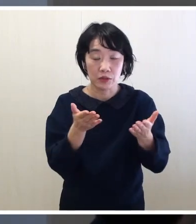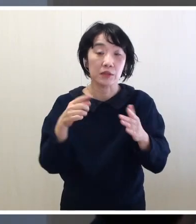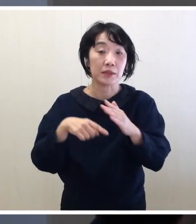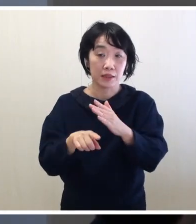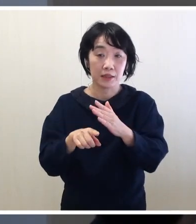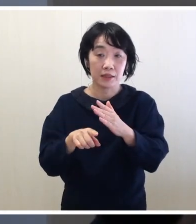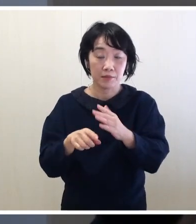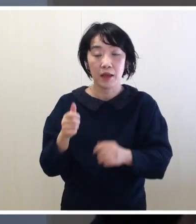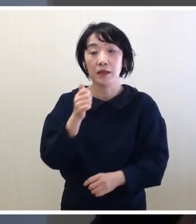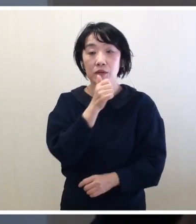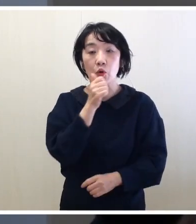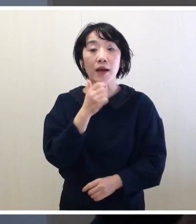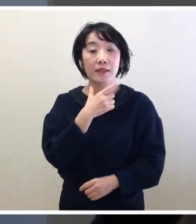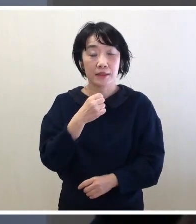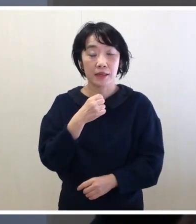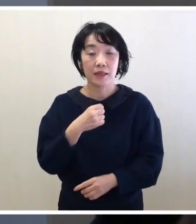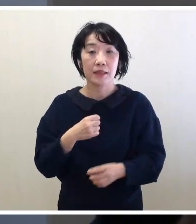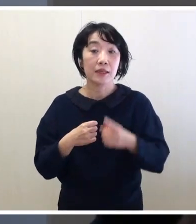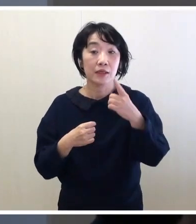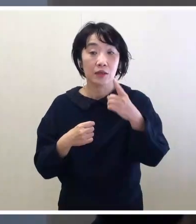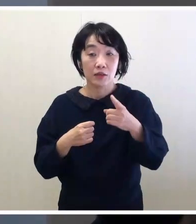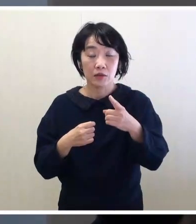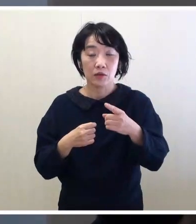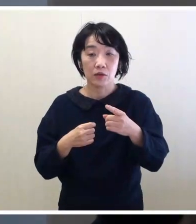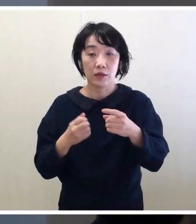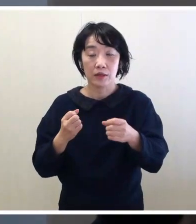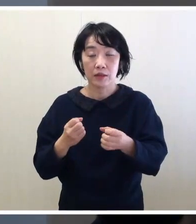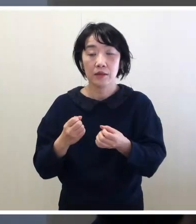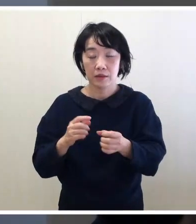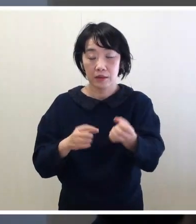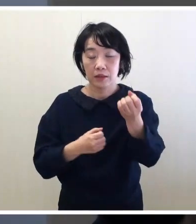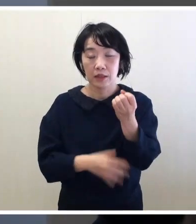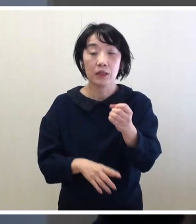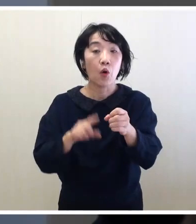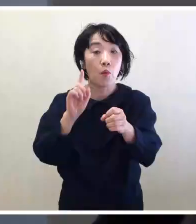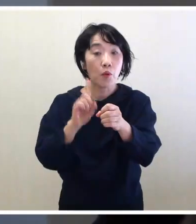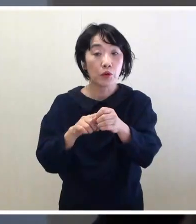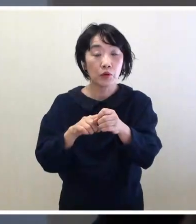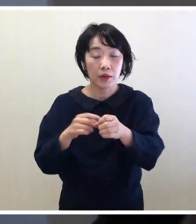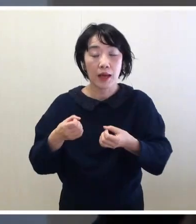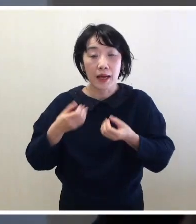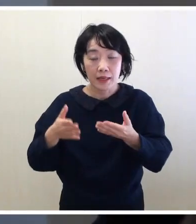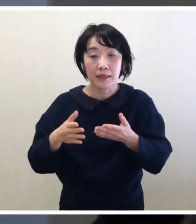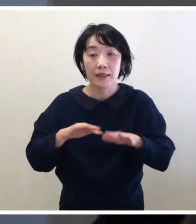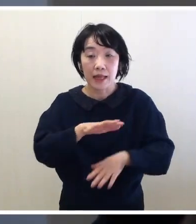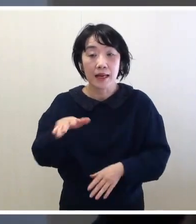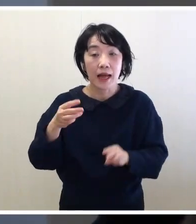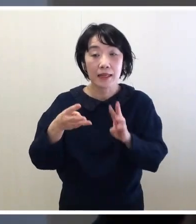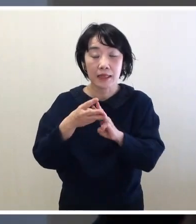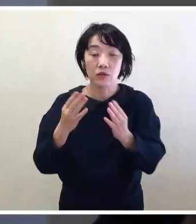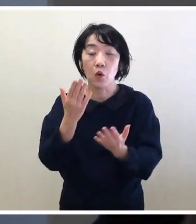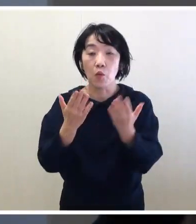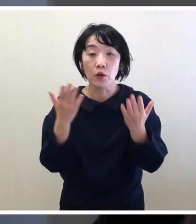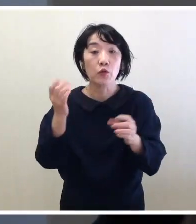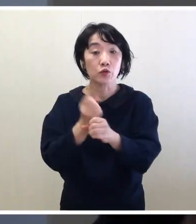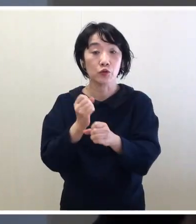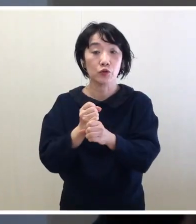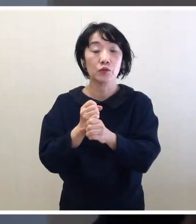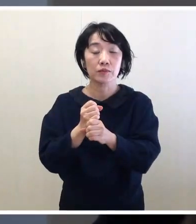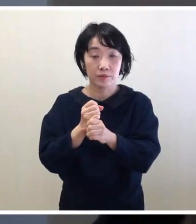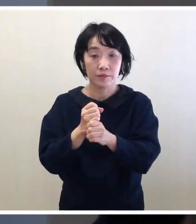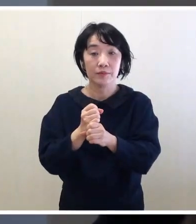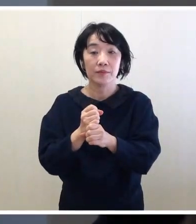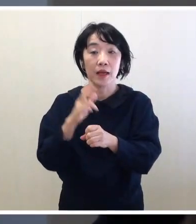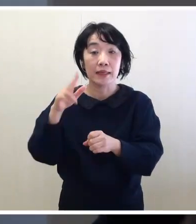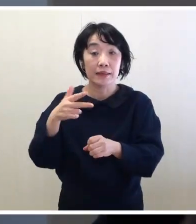致を位置づけてございます。少し紹介させていただきます。1つ目の基本目標、新たな原田の森の創造でございます。先ほどの理事